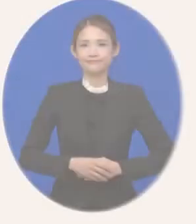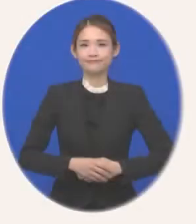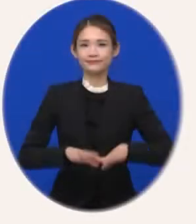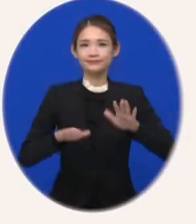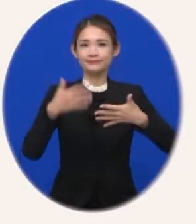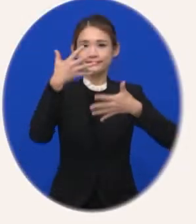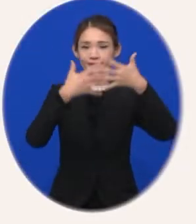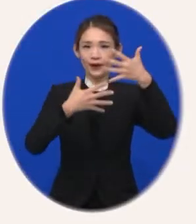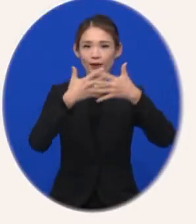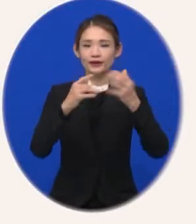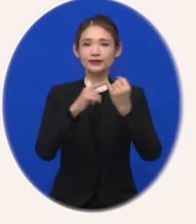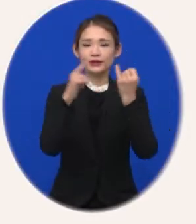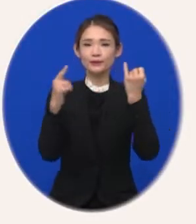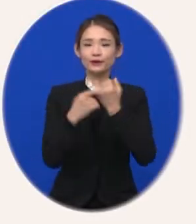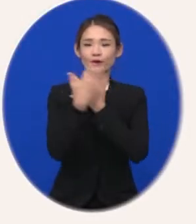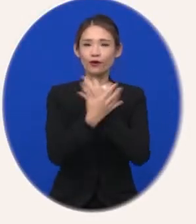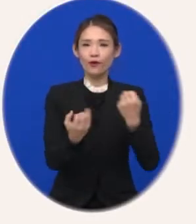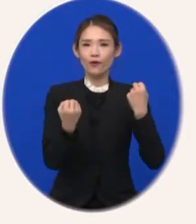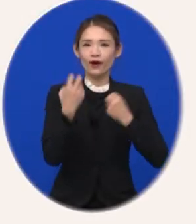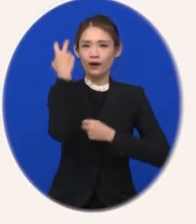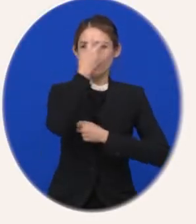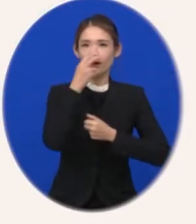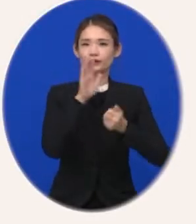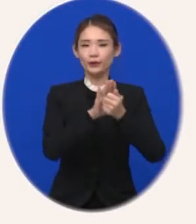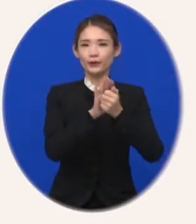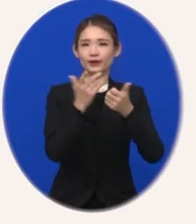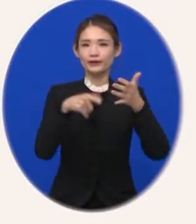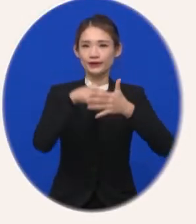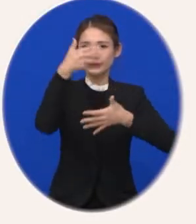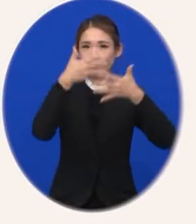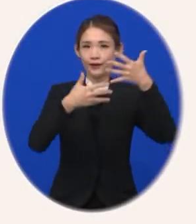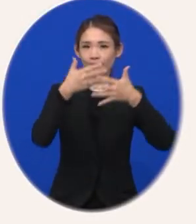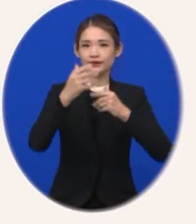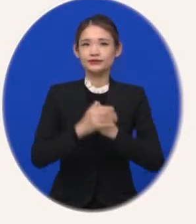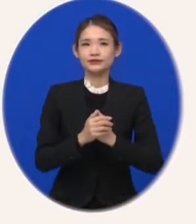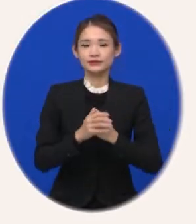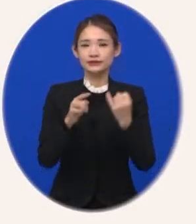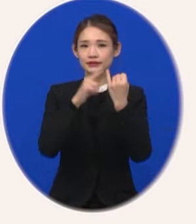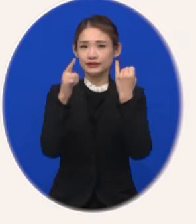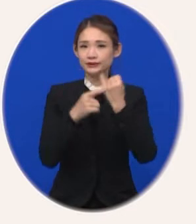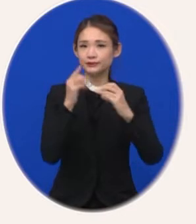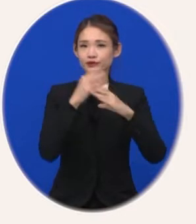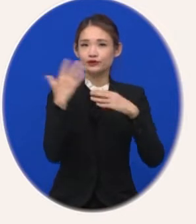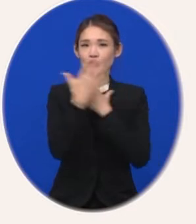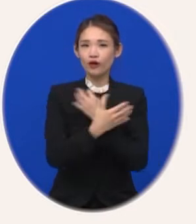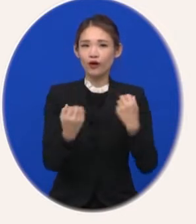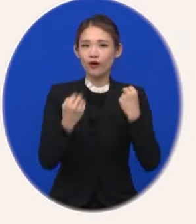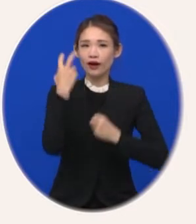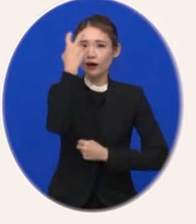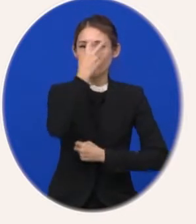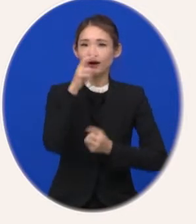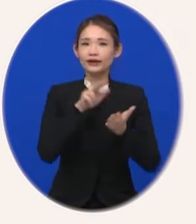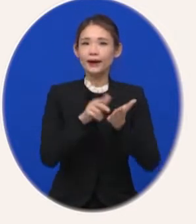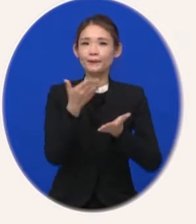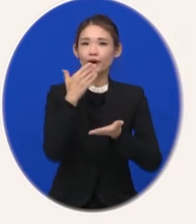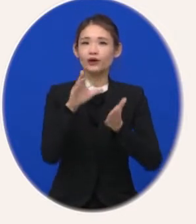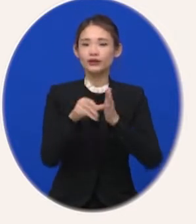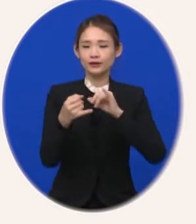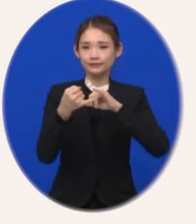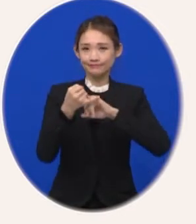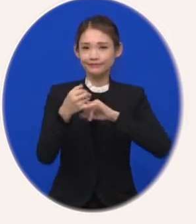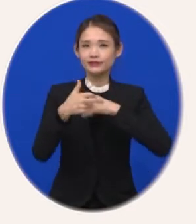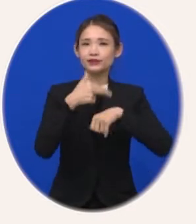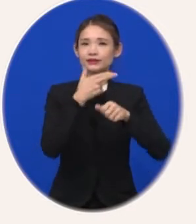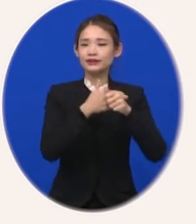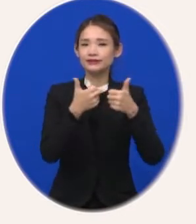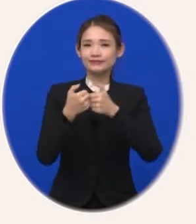본 영상은 임산부 건강관리를 돕기 위한 영상입니다. 임신 중 건강관리 및 약물 복용 시